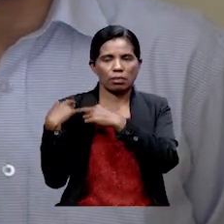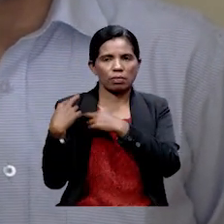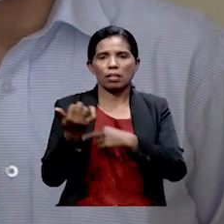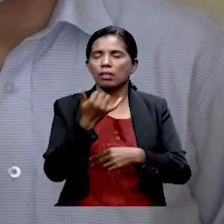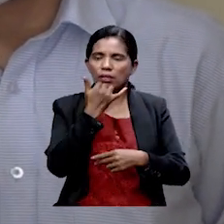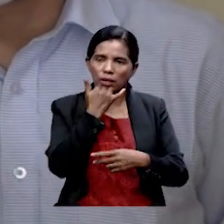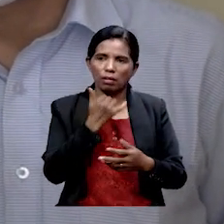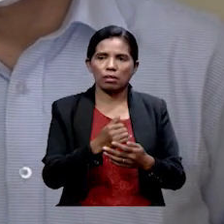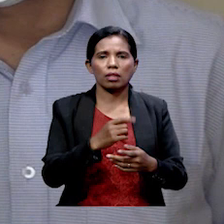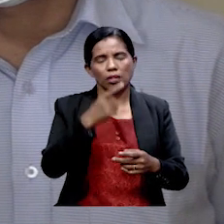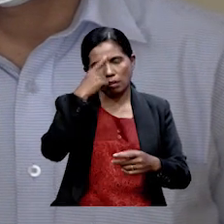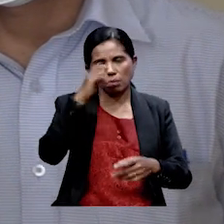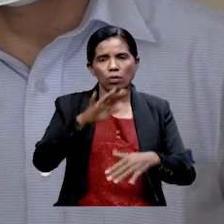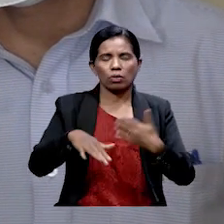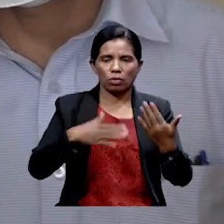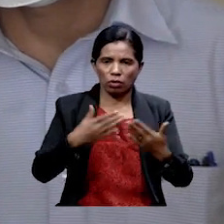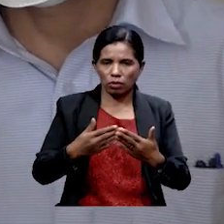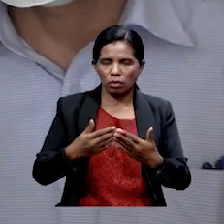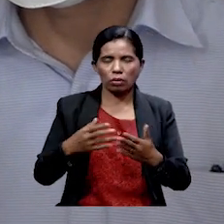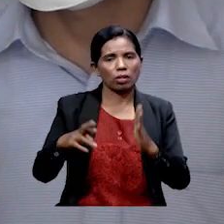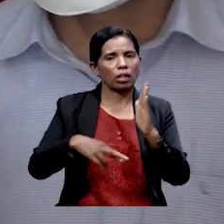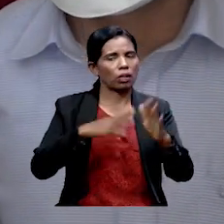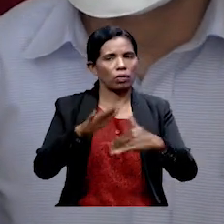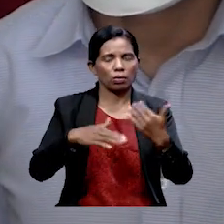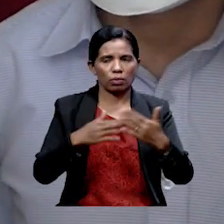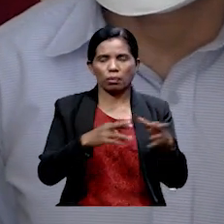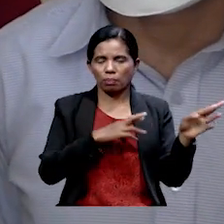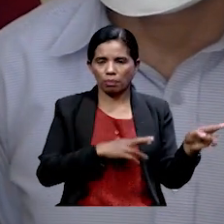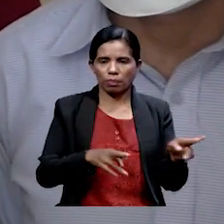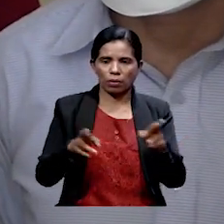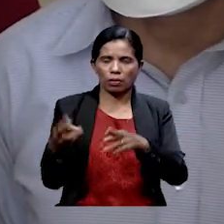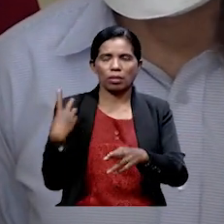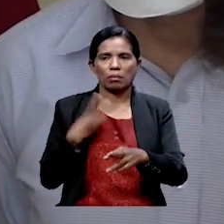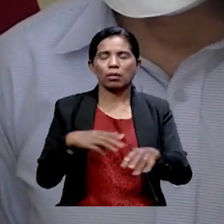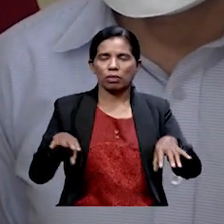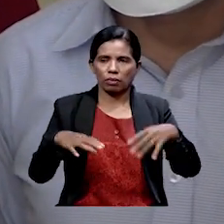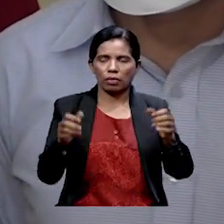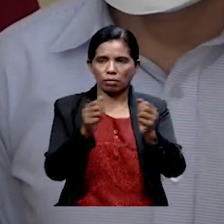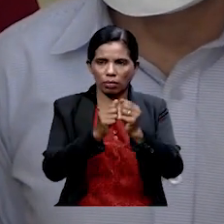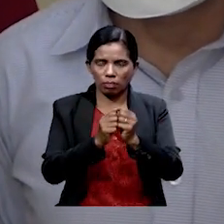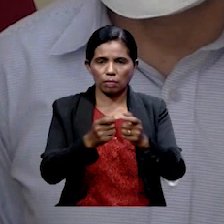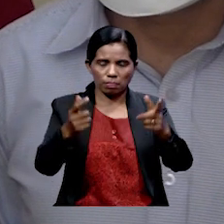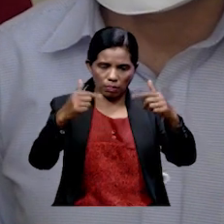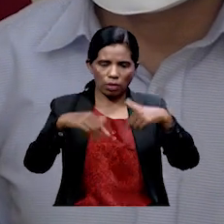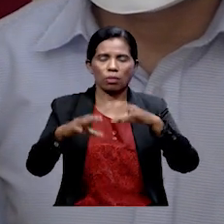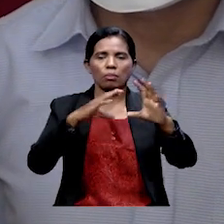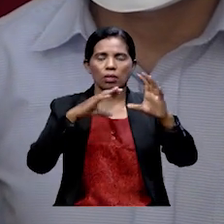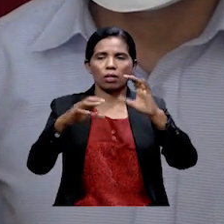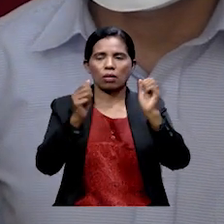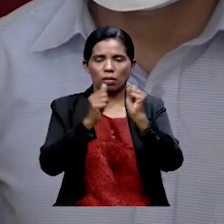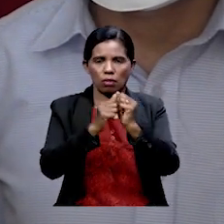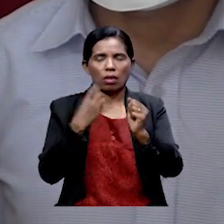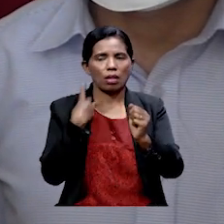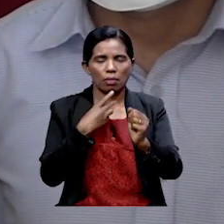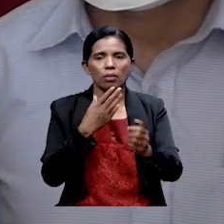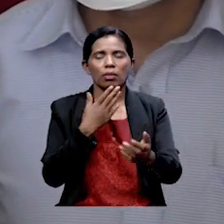Tamba boto tutu mata dalang ho tutu prontu ami atu kopera ho sede mai halo komunikasaun di dia mai husu di dia